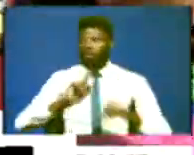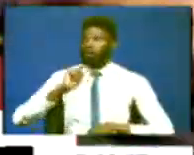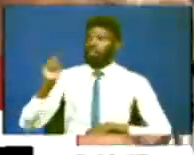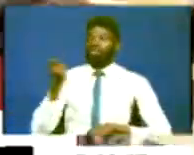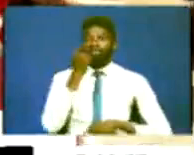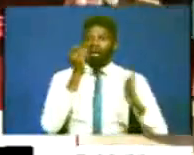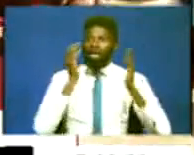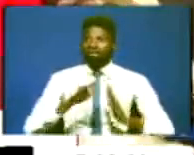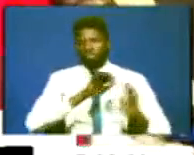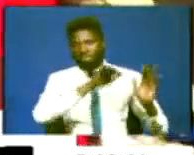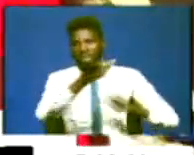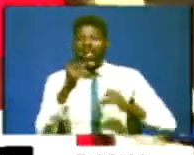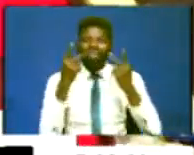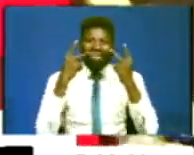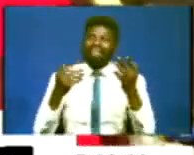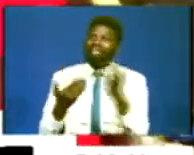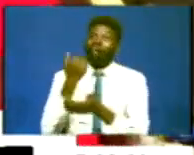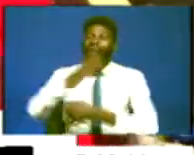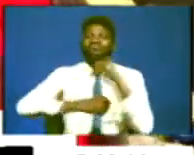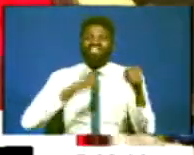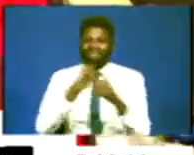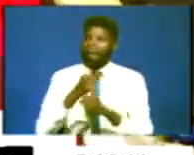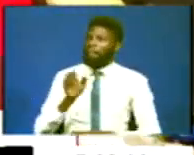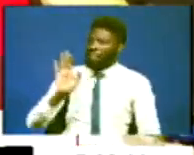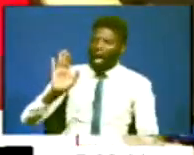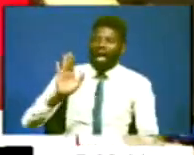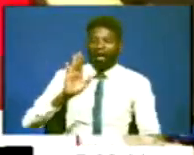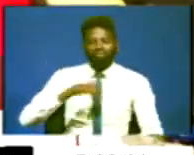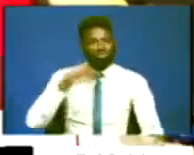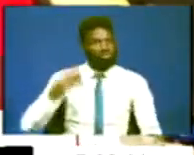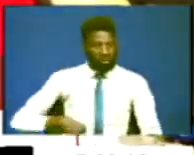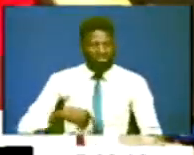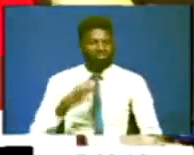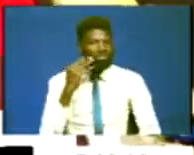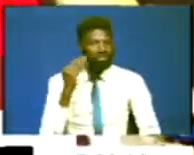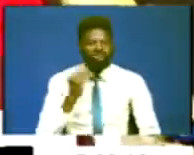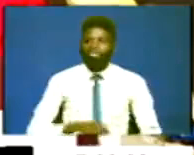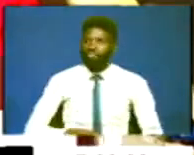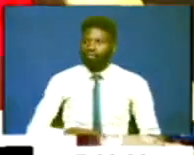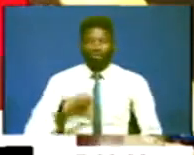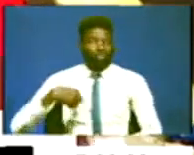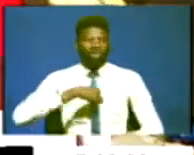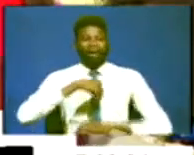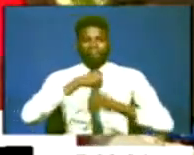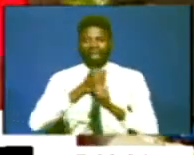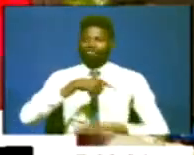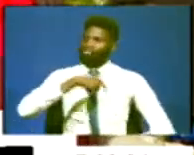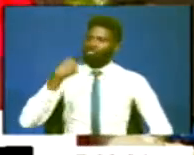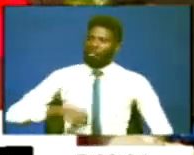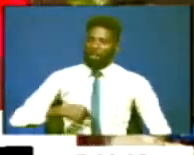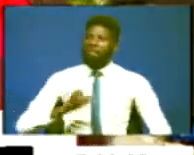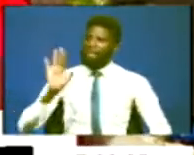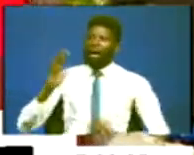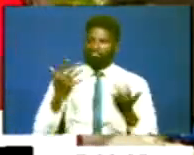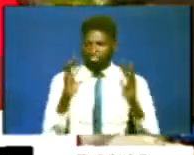mwaka mpya wa China. We create a kind of a Chinese fair to the local people and let them